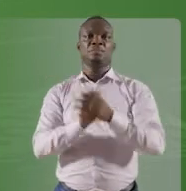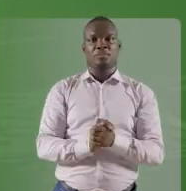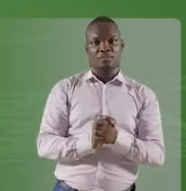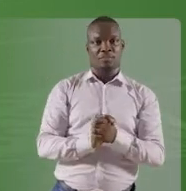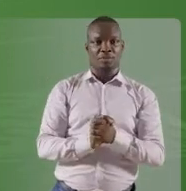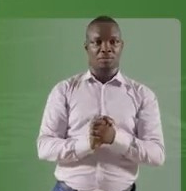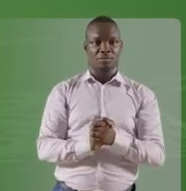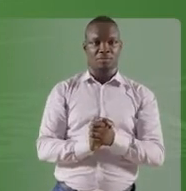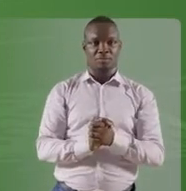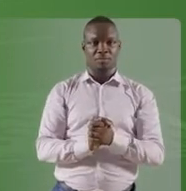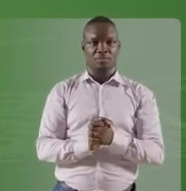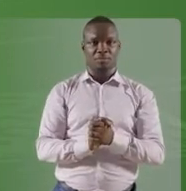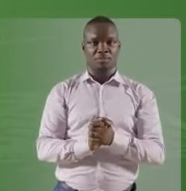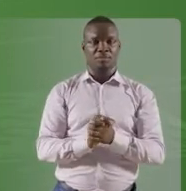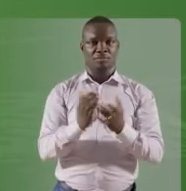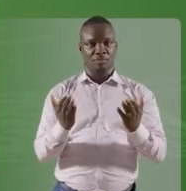ZA moins ZD.